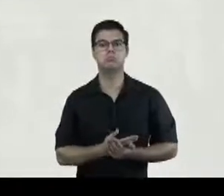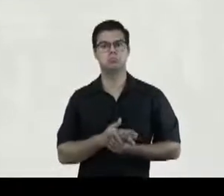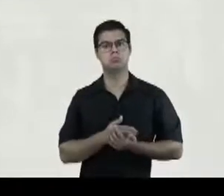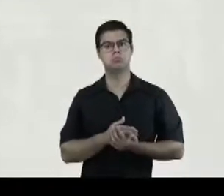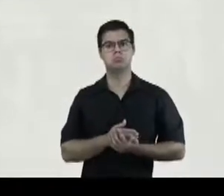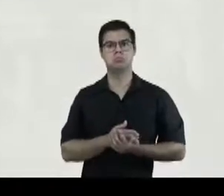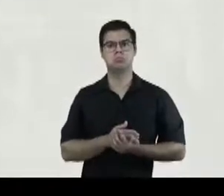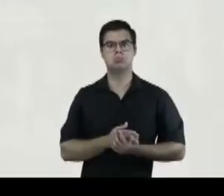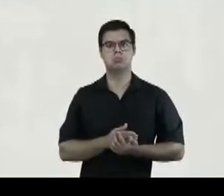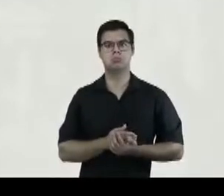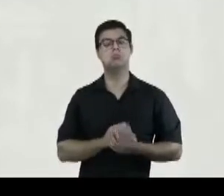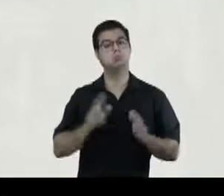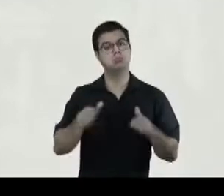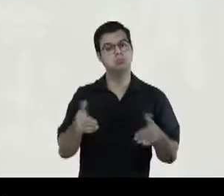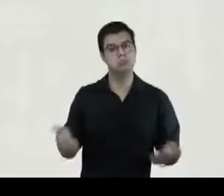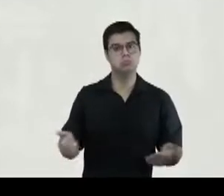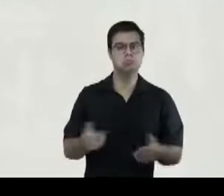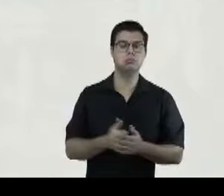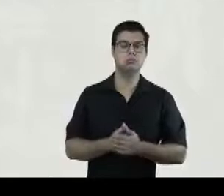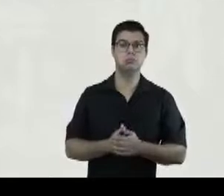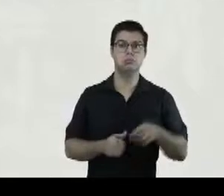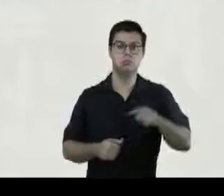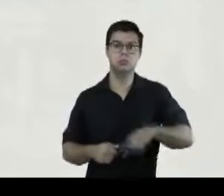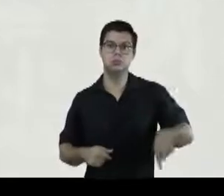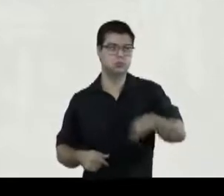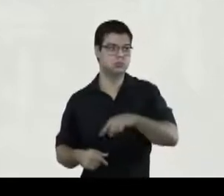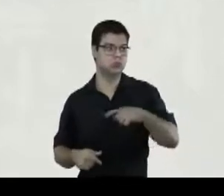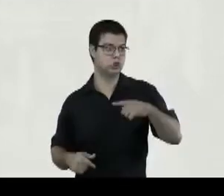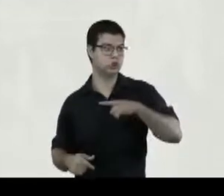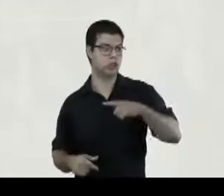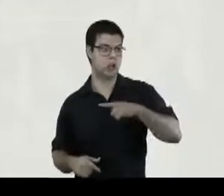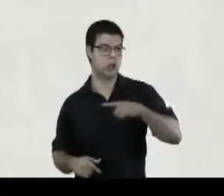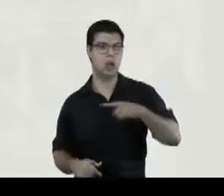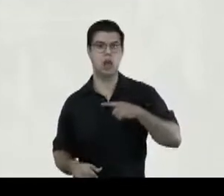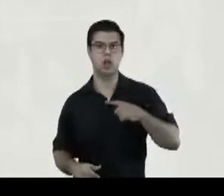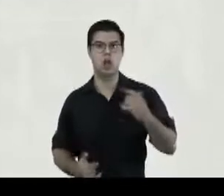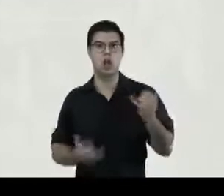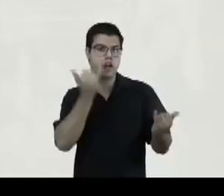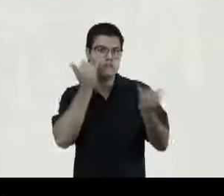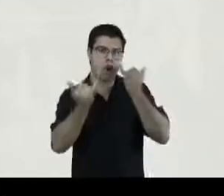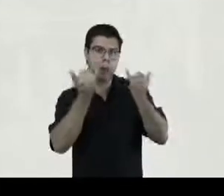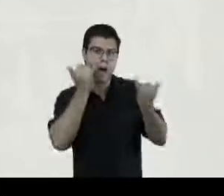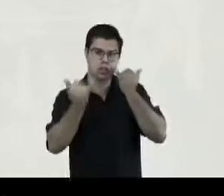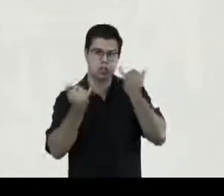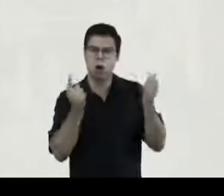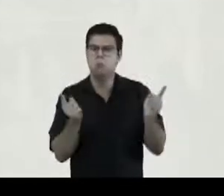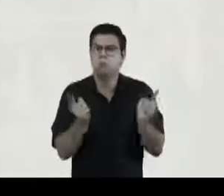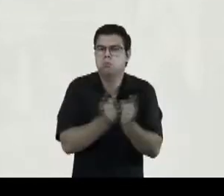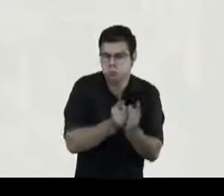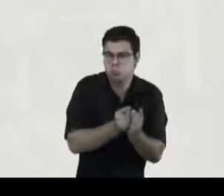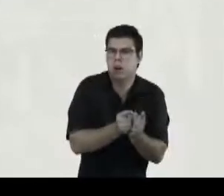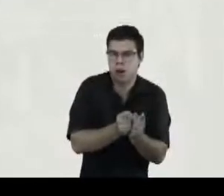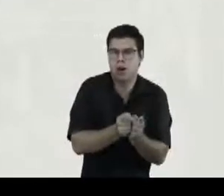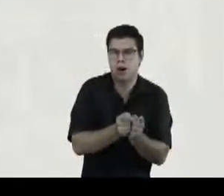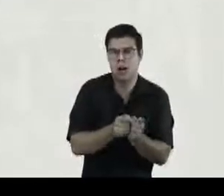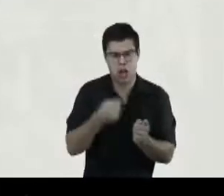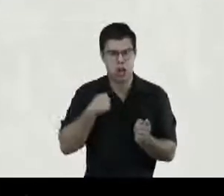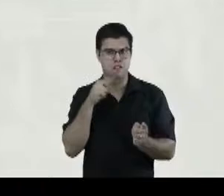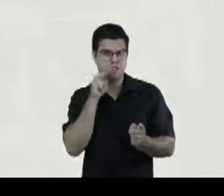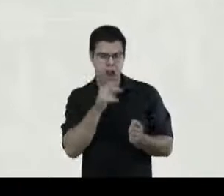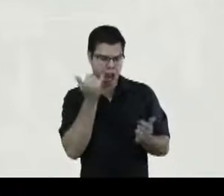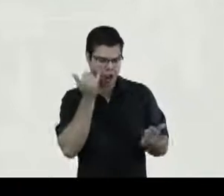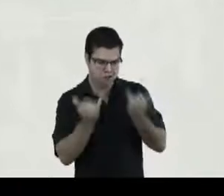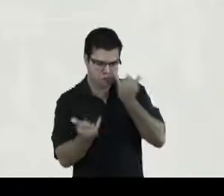Donc, on a des notices assez courtes, et pour moi, quand je vois ces notices, alors je ne sais pas si vous serez d'accord avec moi,